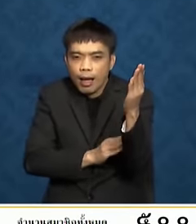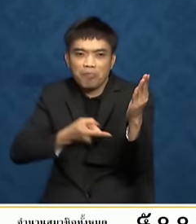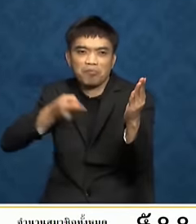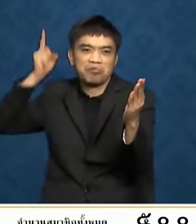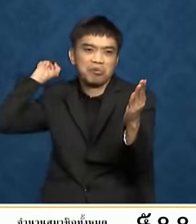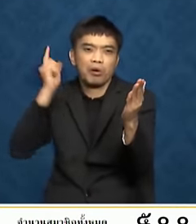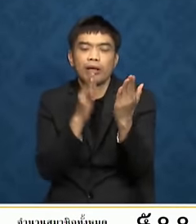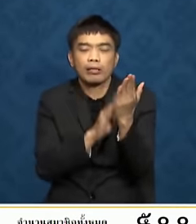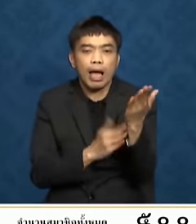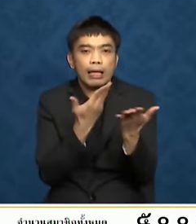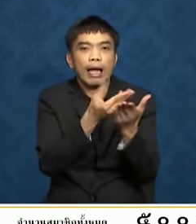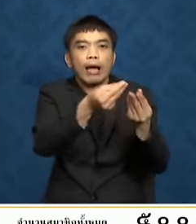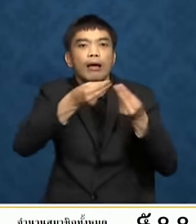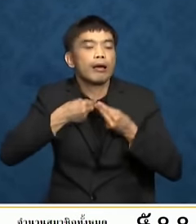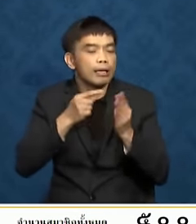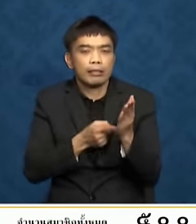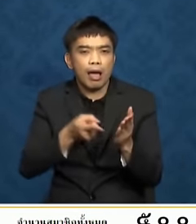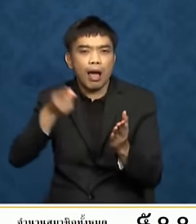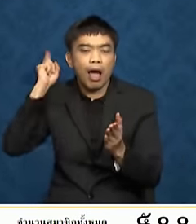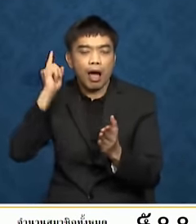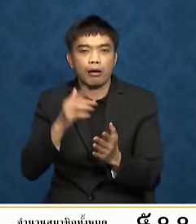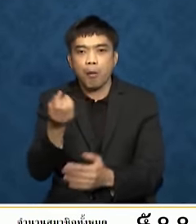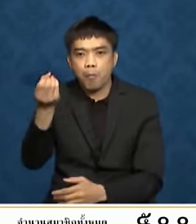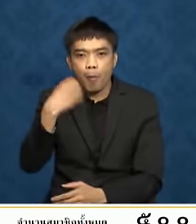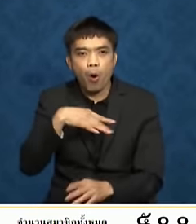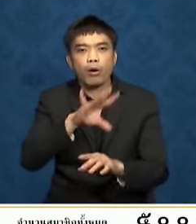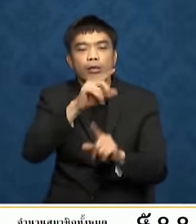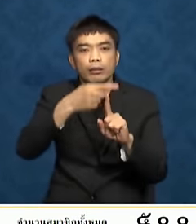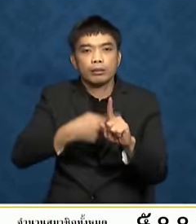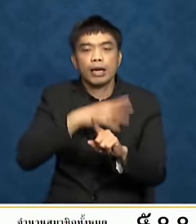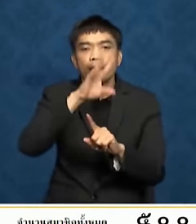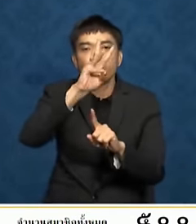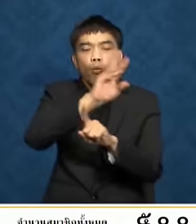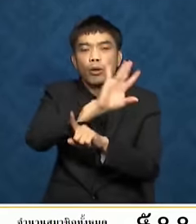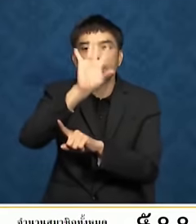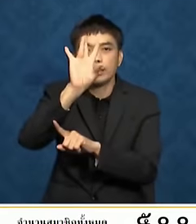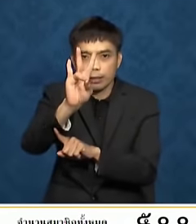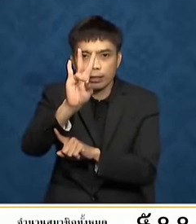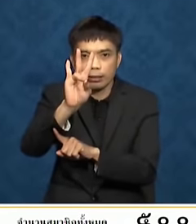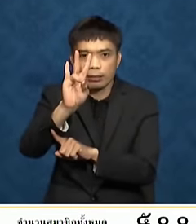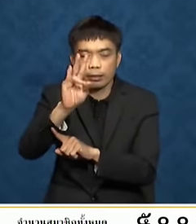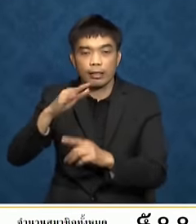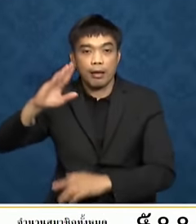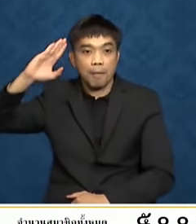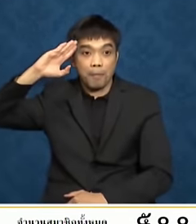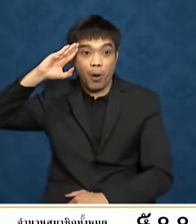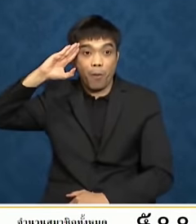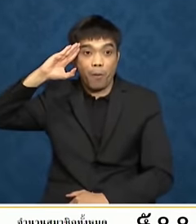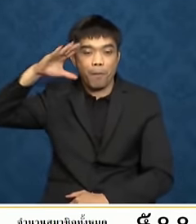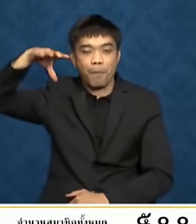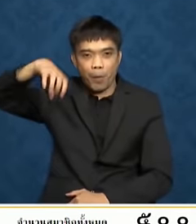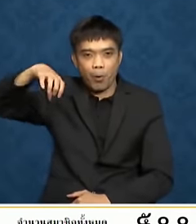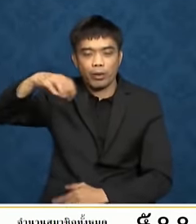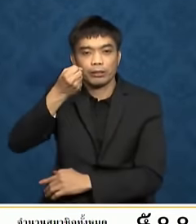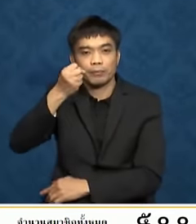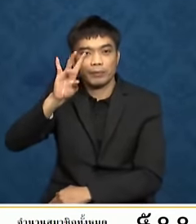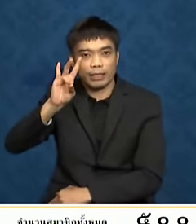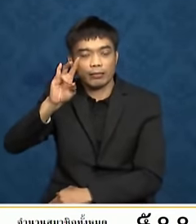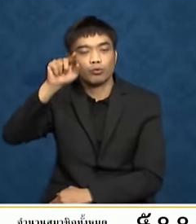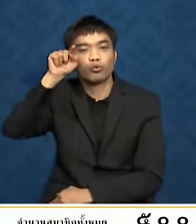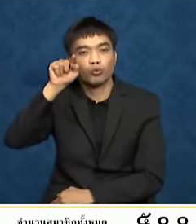งบล่าช้าล่าช้าที่สุดด้วยท่านยกมาวันที่ 7มิถุนายนเนี่ยกองทัพได้เพียง 17จุด